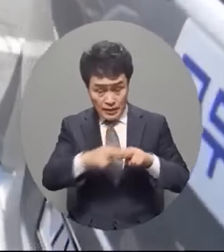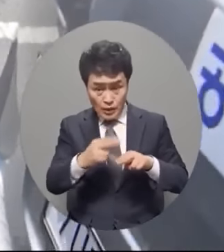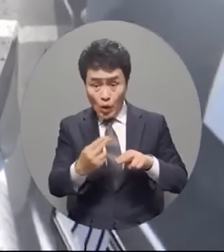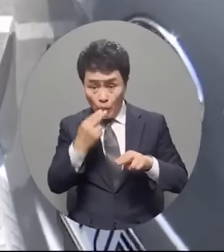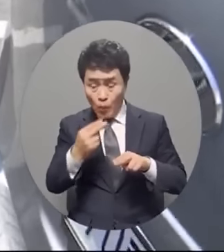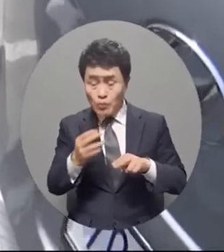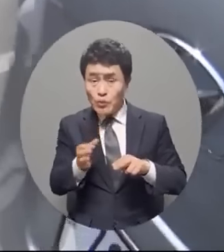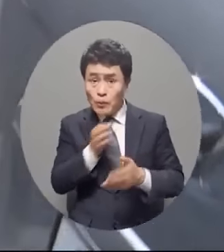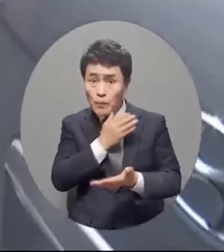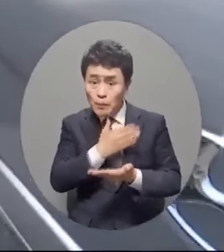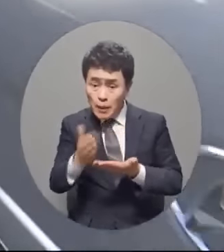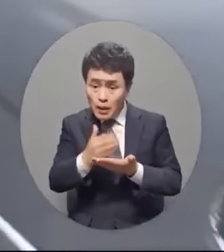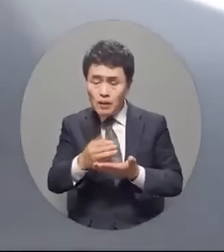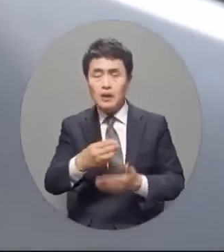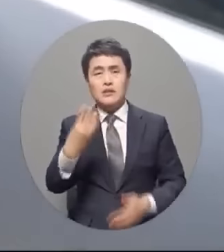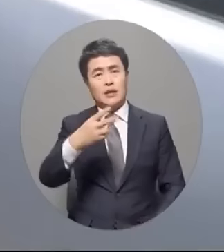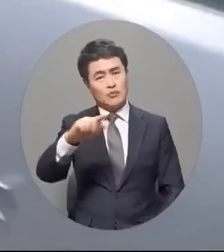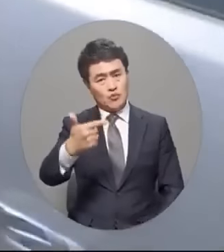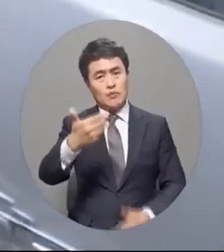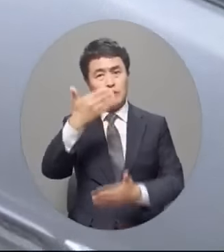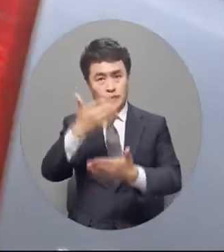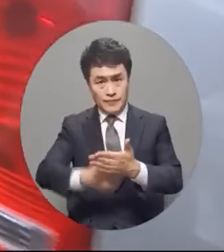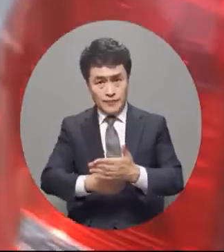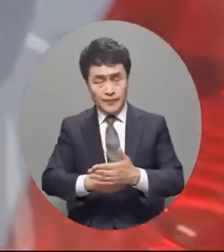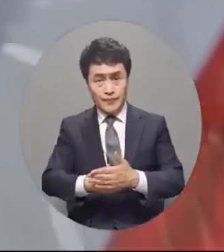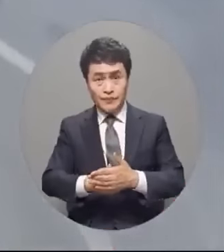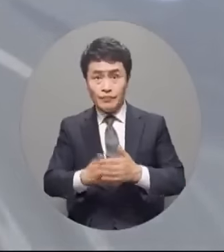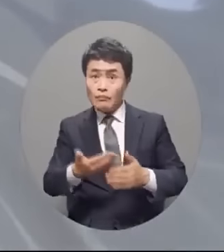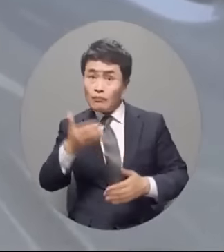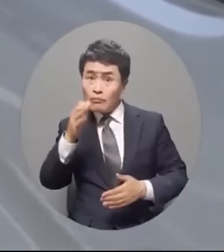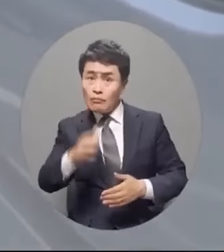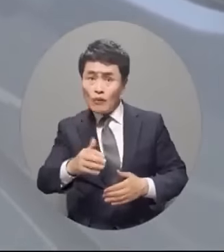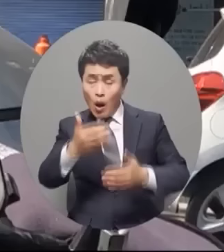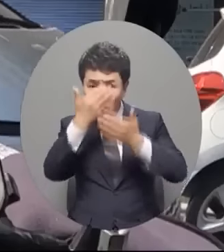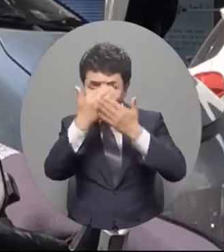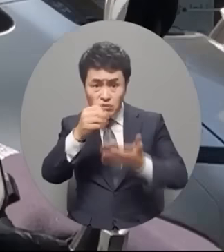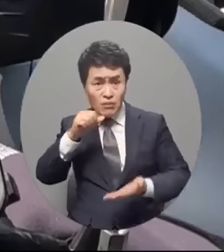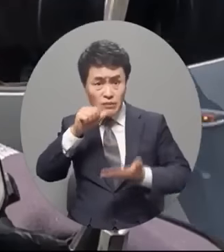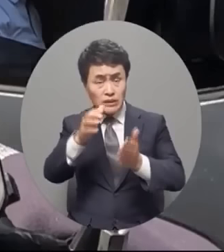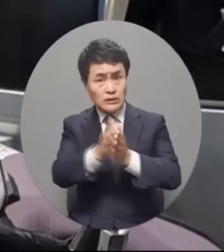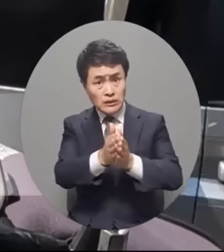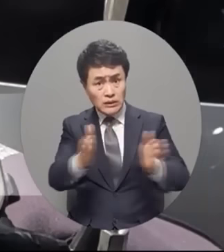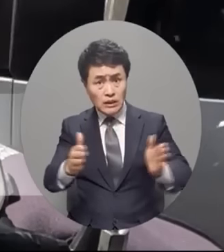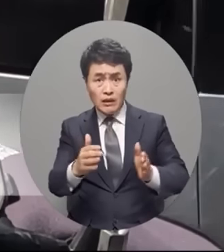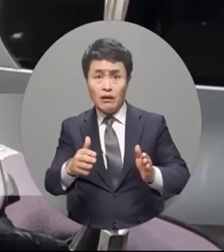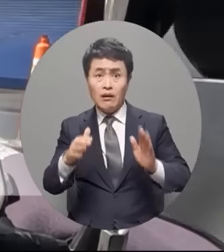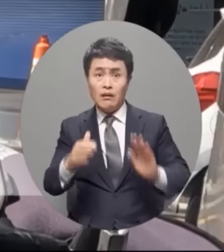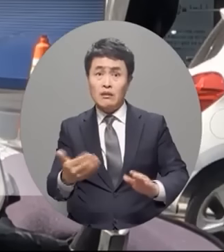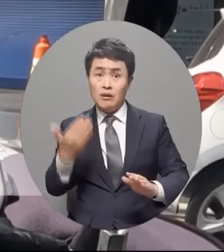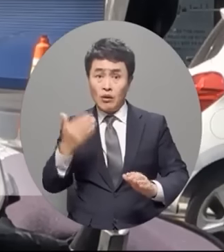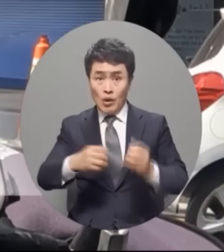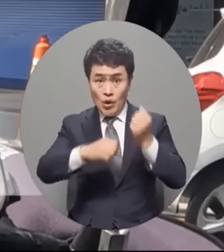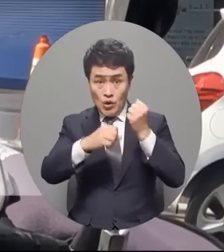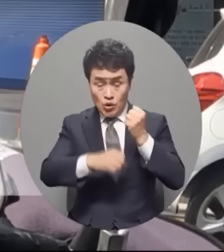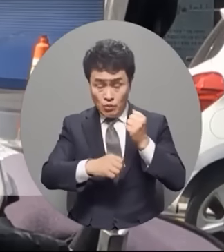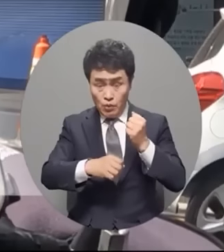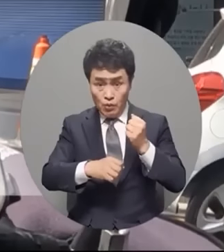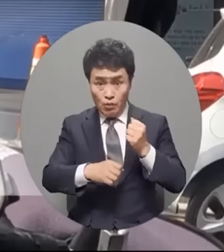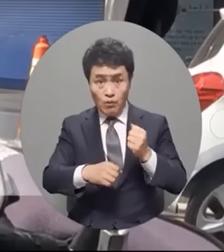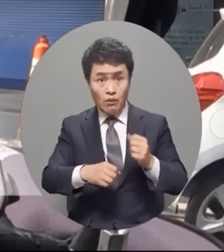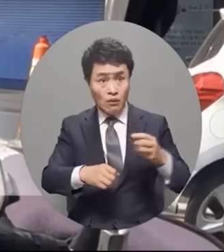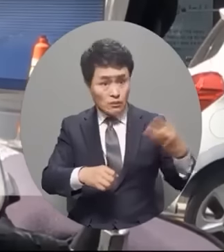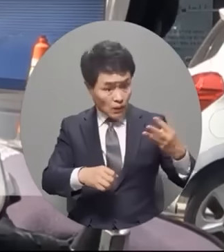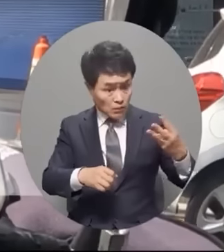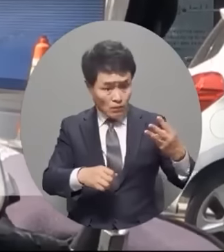등을 빼면 3,600원 정도 남습니다. 그런데 무료 배달 서비스가 시작되고 지난달 말 기본 운임료가